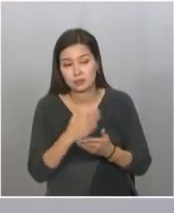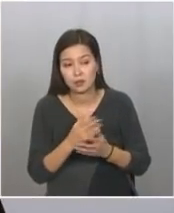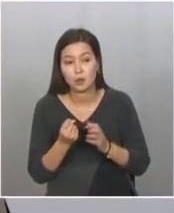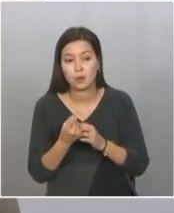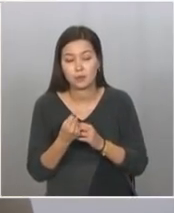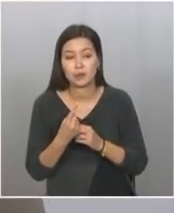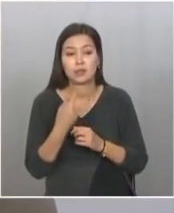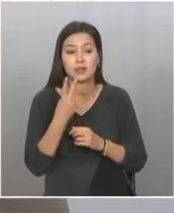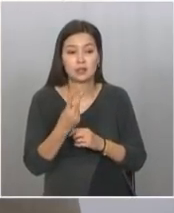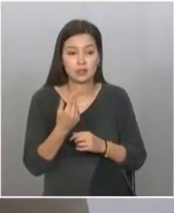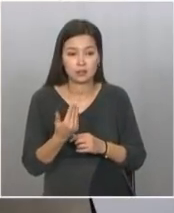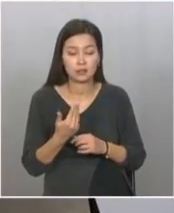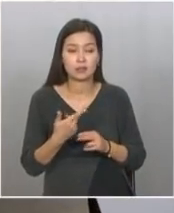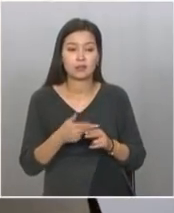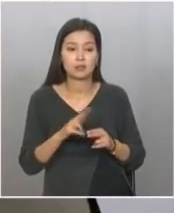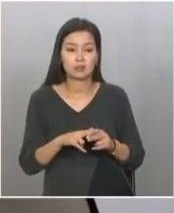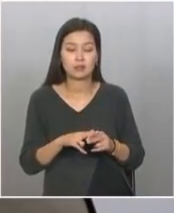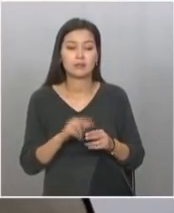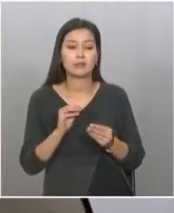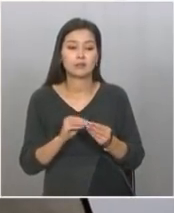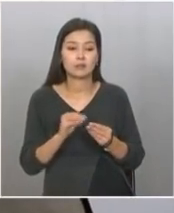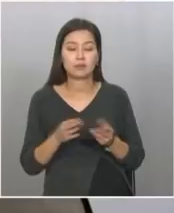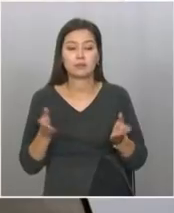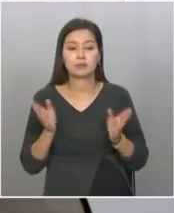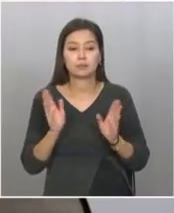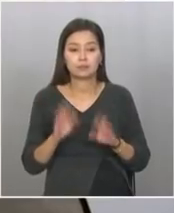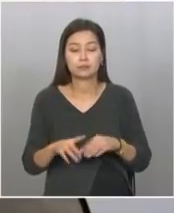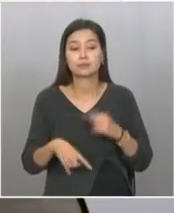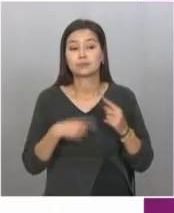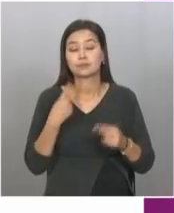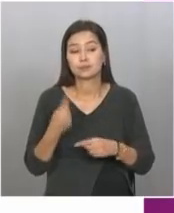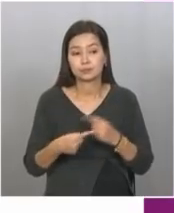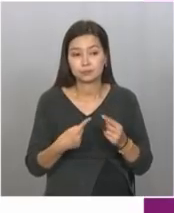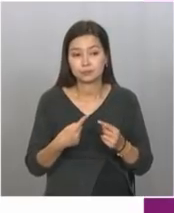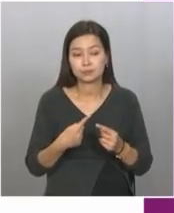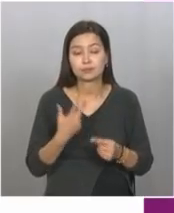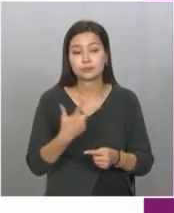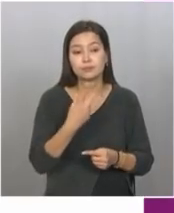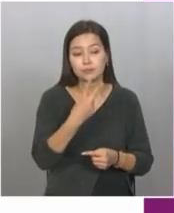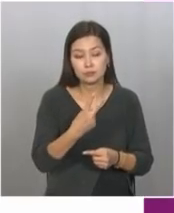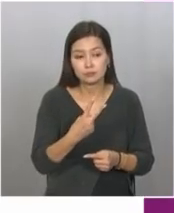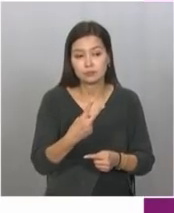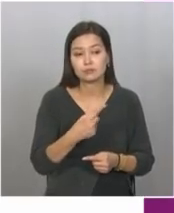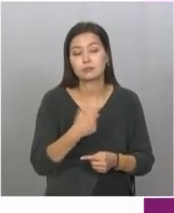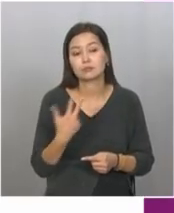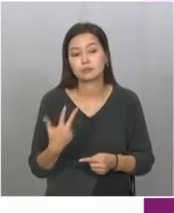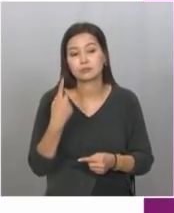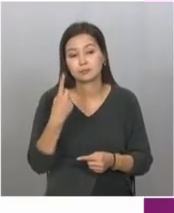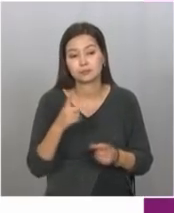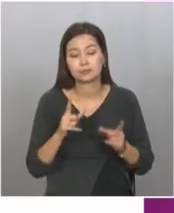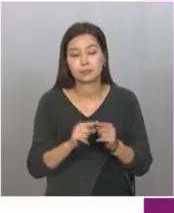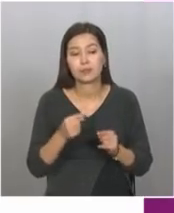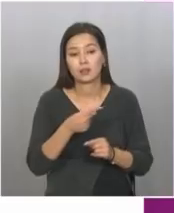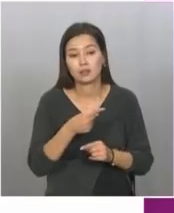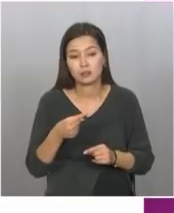11-ден 2 қысқармайды, осы күйінше жазылады. Келесі, 3-ден 2 мен 3-ден 1-дің